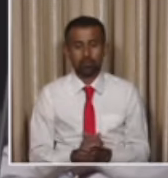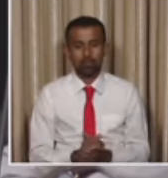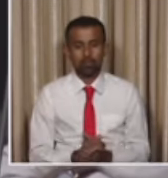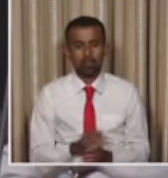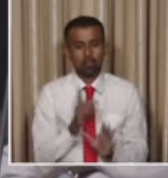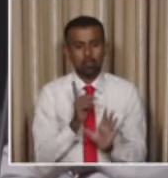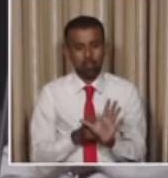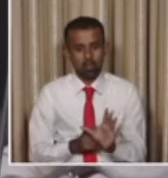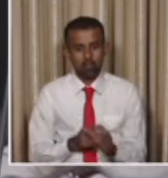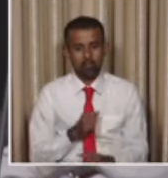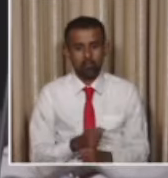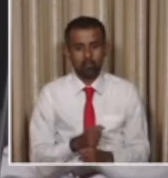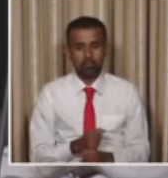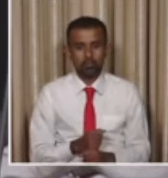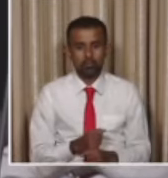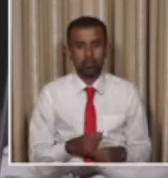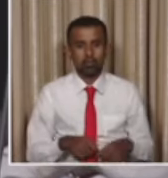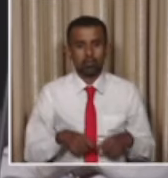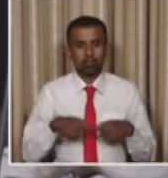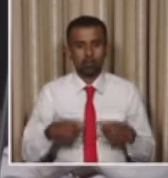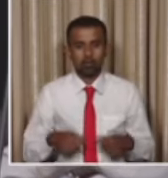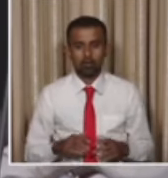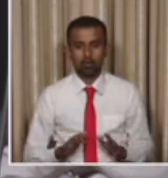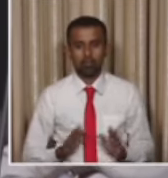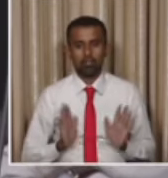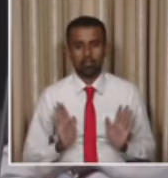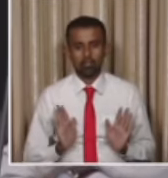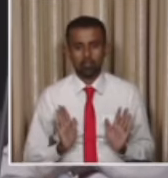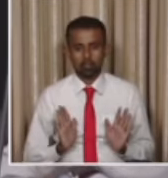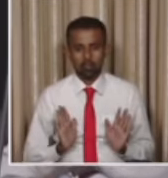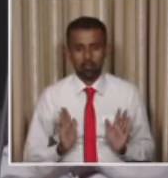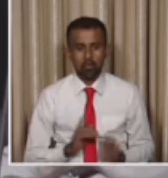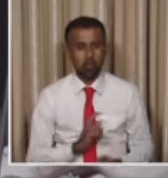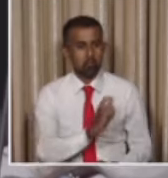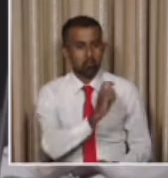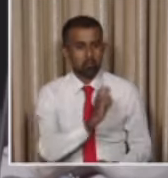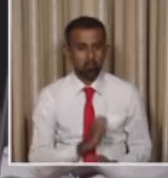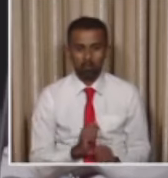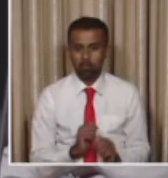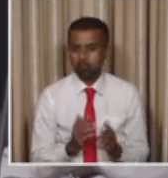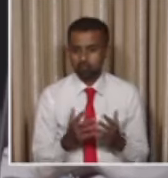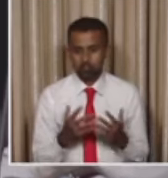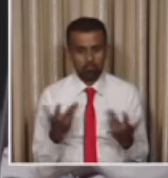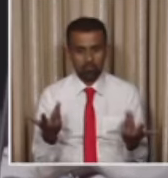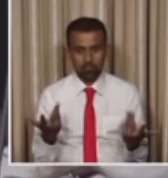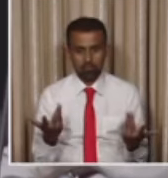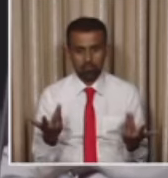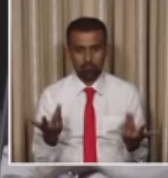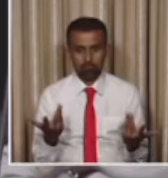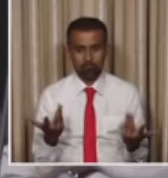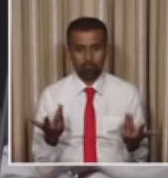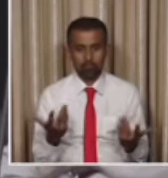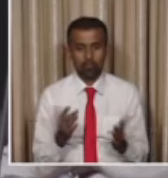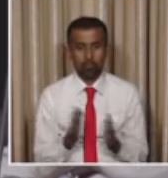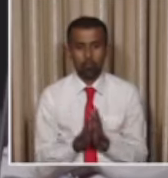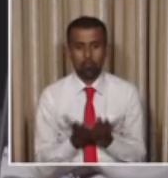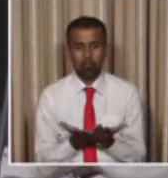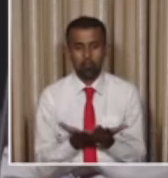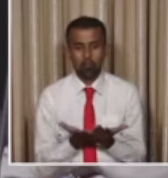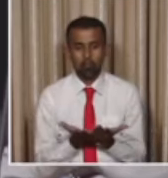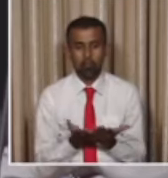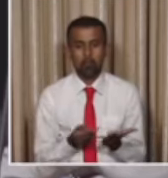එදිනෙදා ඒ රජය පවත්වාගෙන යාමට ප්‍රමාණවත් ආදායමක් නැතුව. ඒක තමයි ජංගම ගිණුම හිඟය